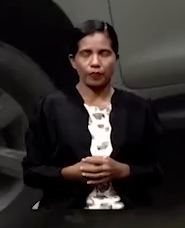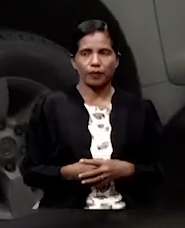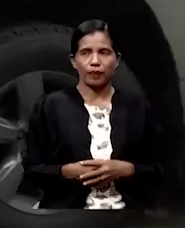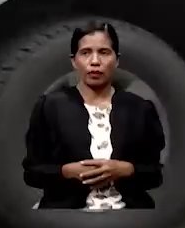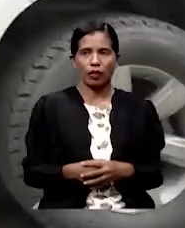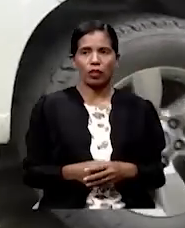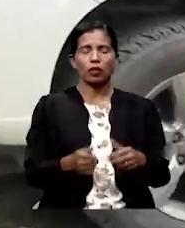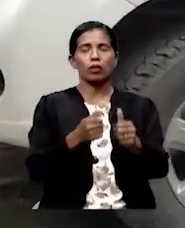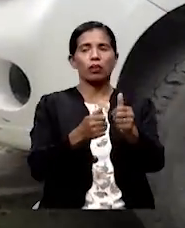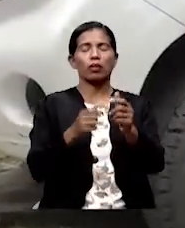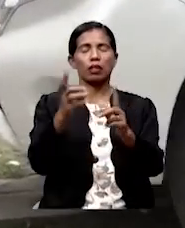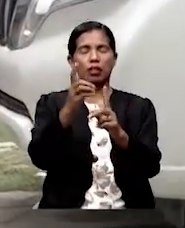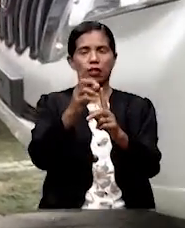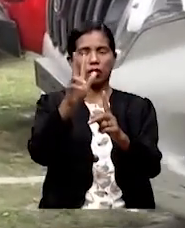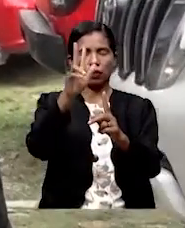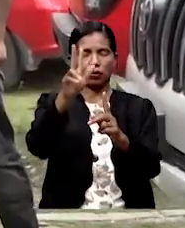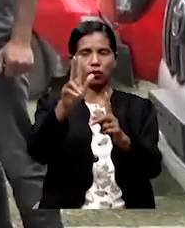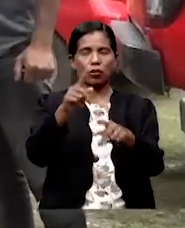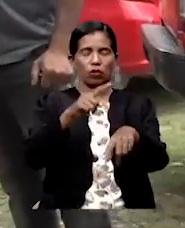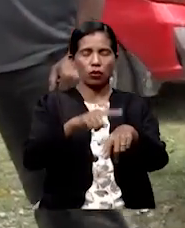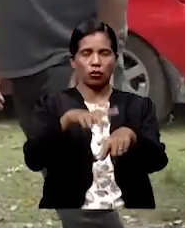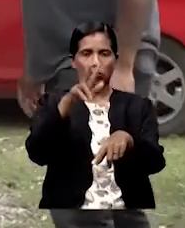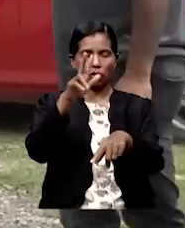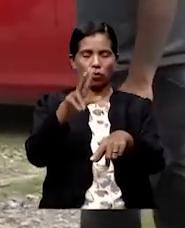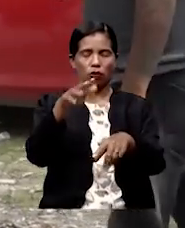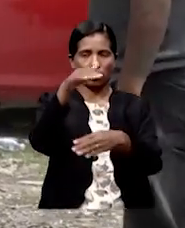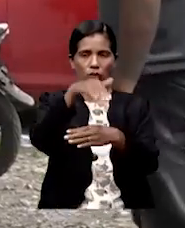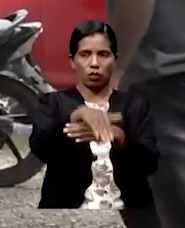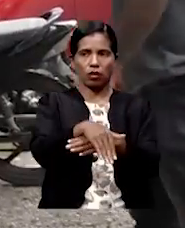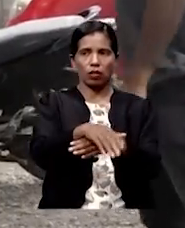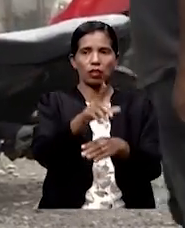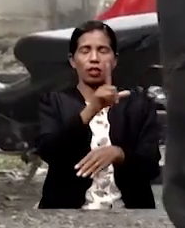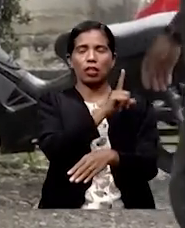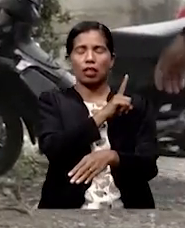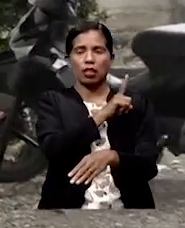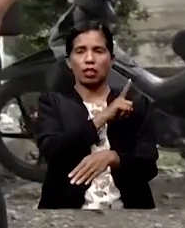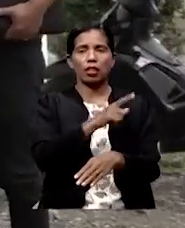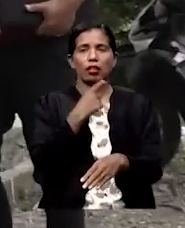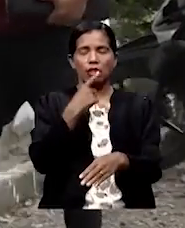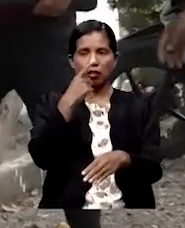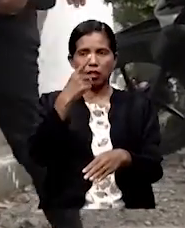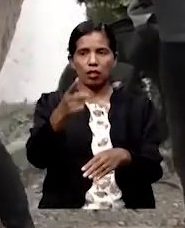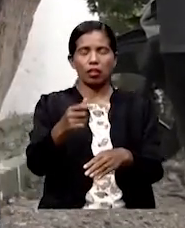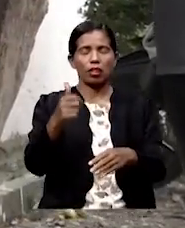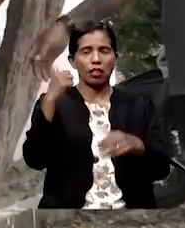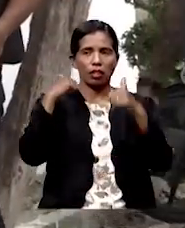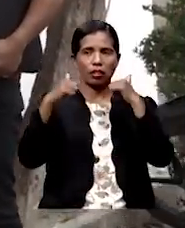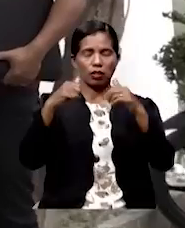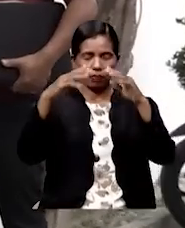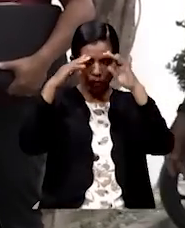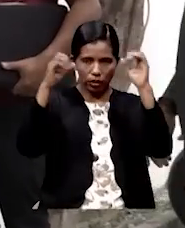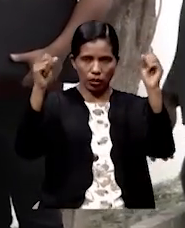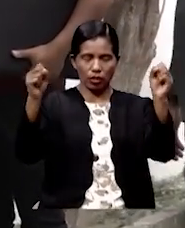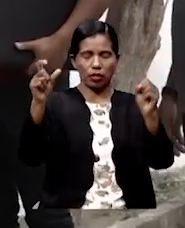Tiro raru i halalan tolu fulangne, mai zumenu stugu tolu lorokraik, tenente general reformadu atual, candidatul președinte Republica